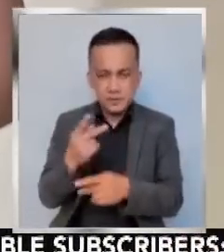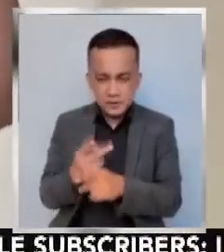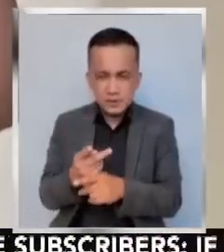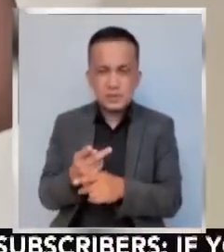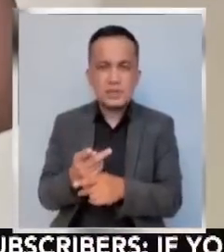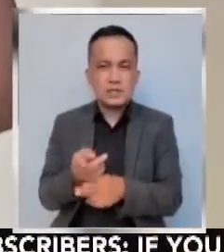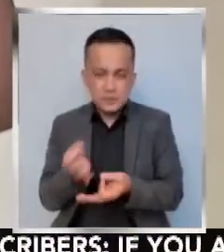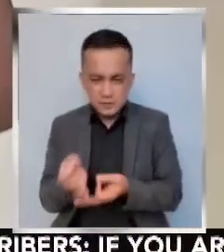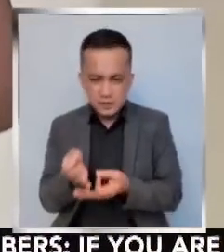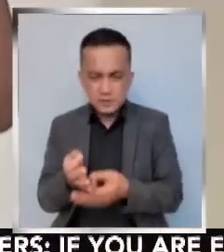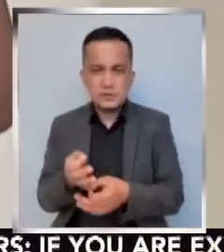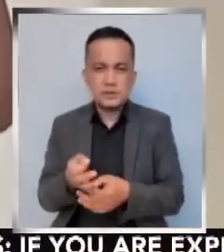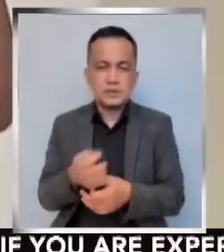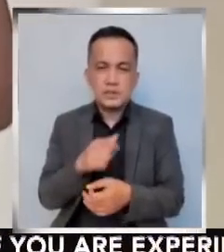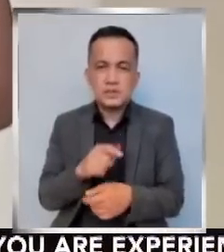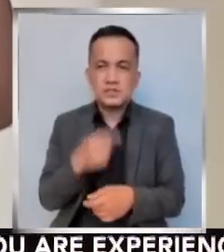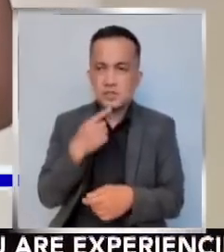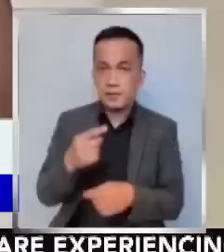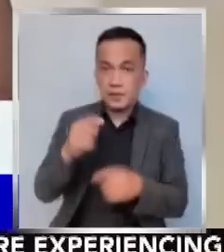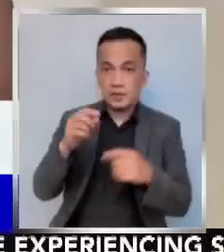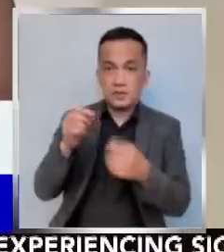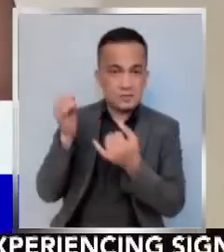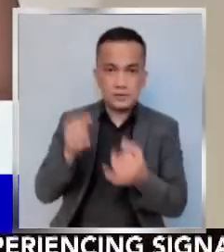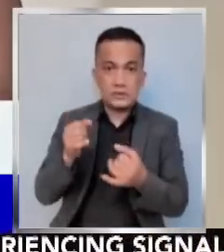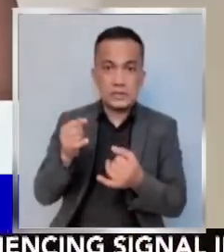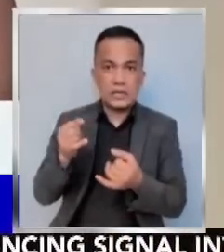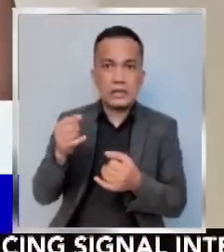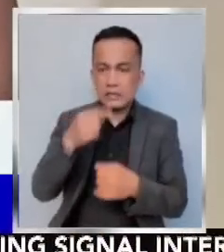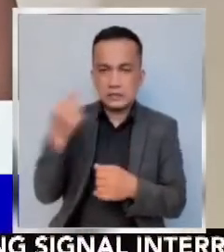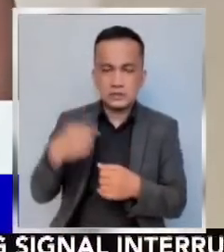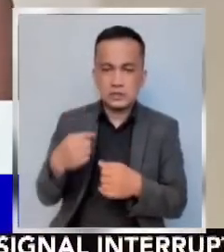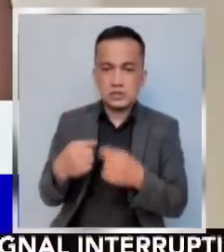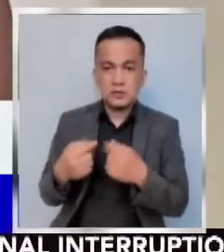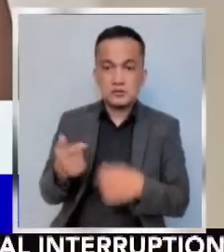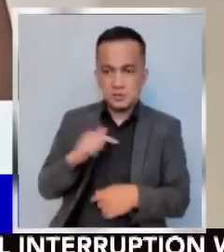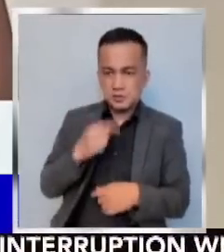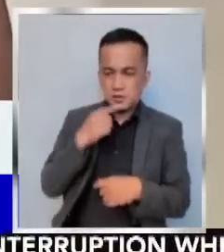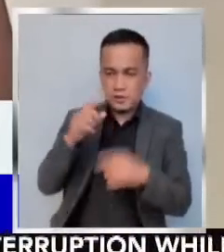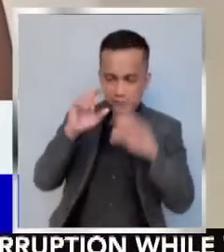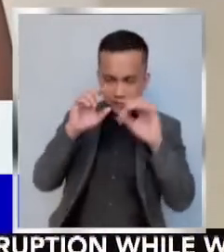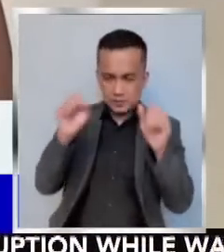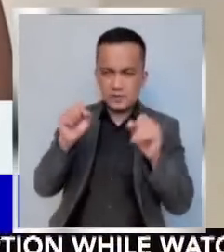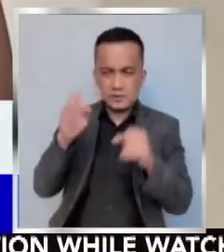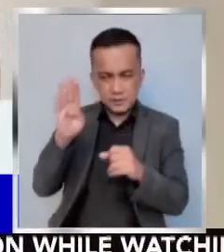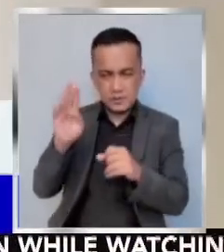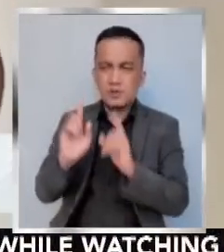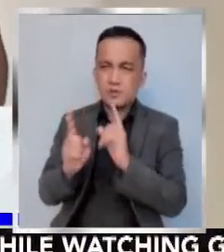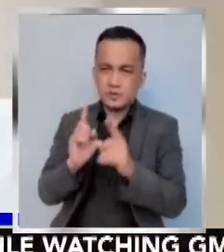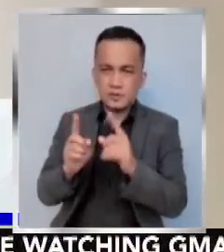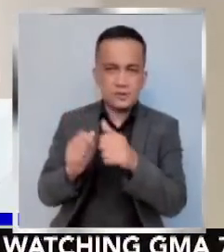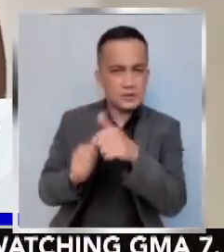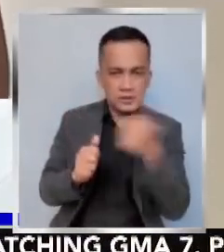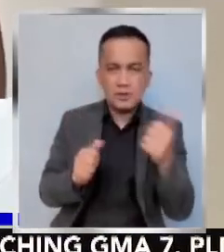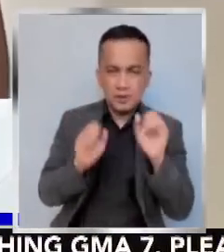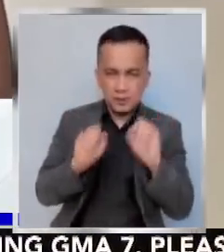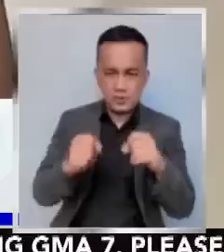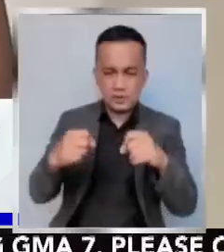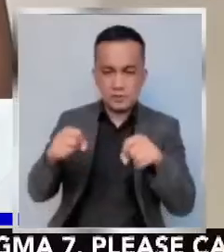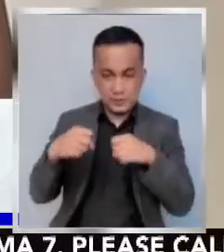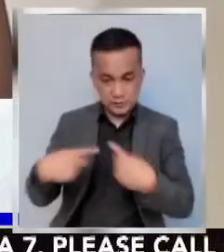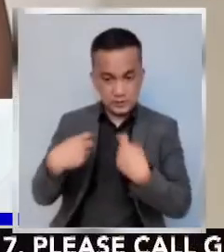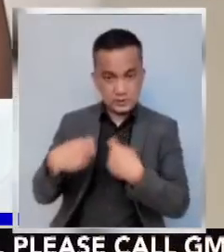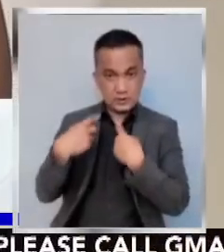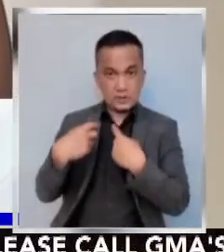kay Pangulong Marcos, nakikipag-usap na raw sila sa Russia at maging sa marami pang ibang potential supplier kaugnay nito. Sa gitna ito ng